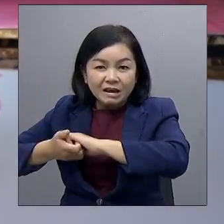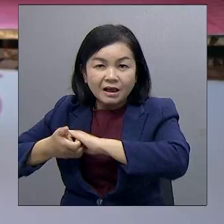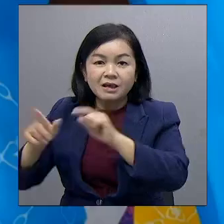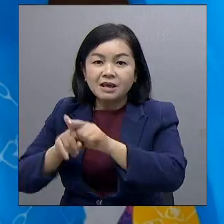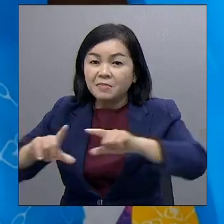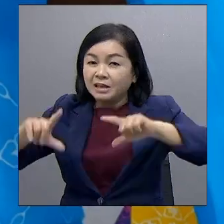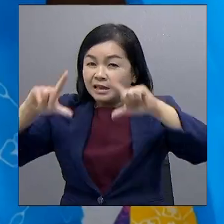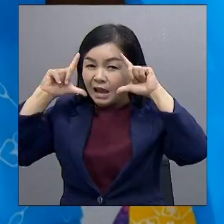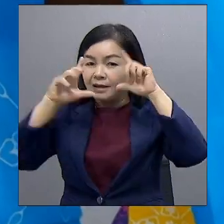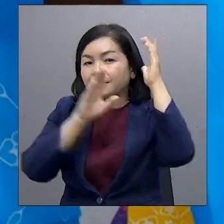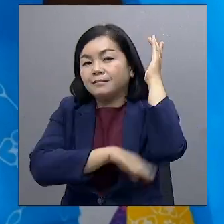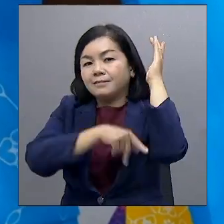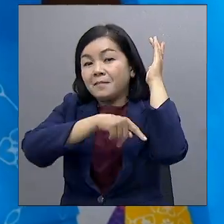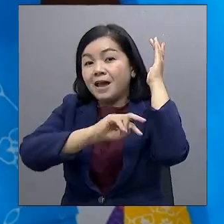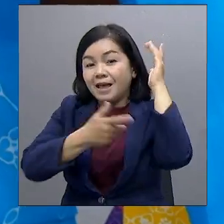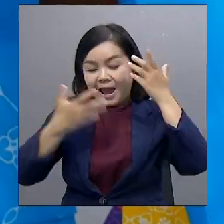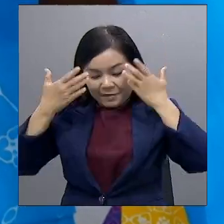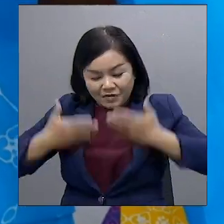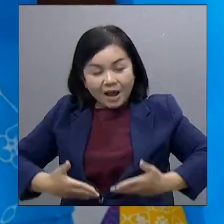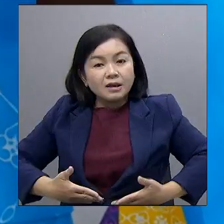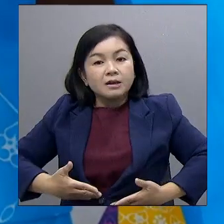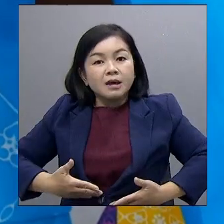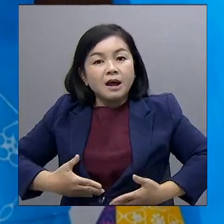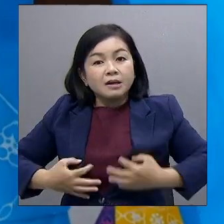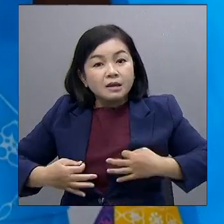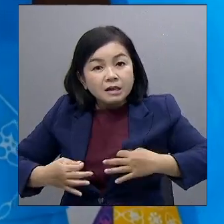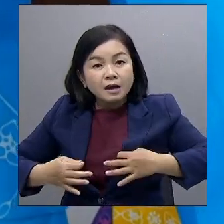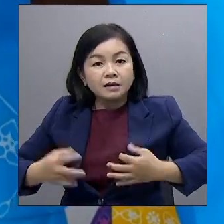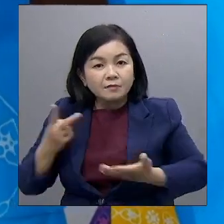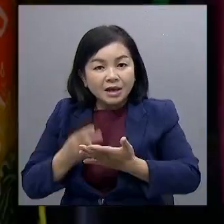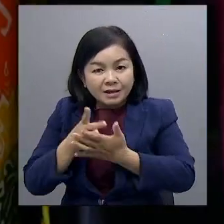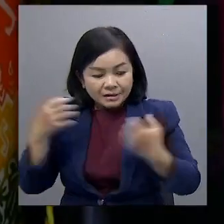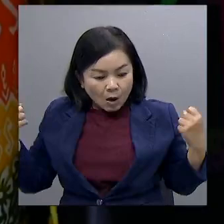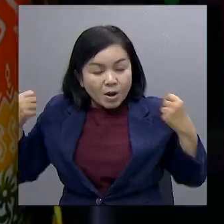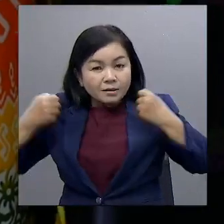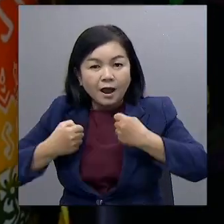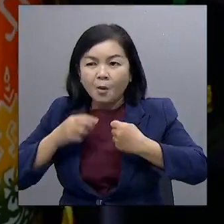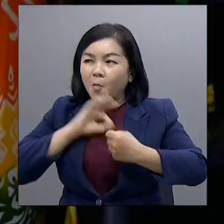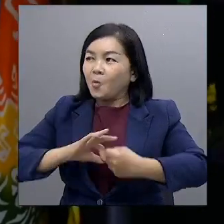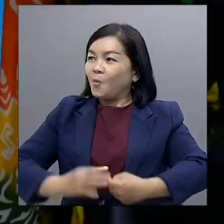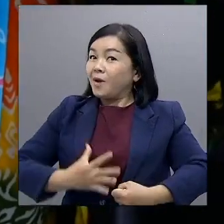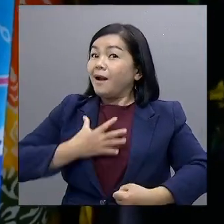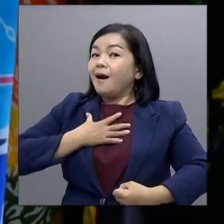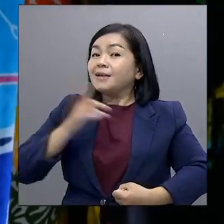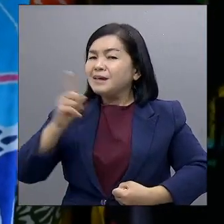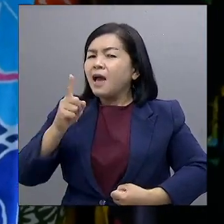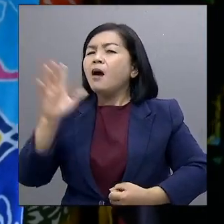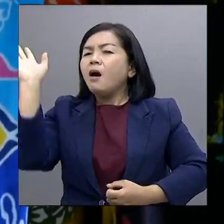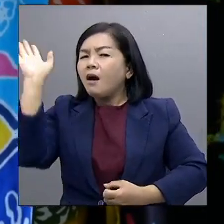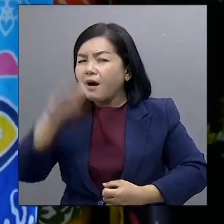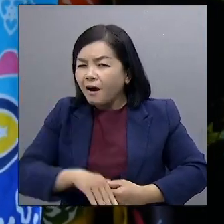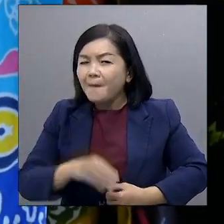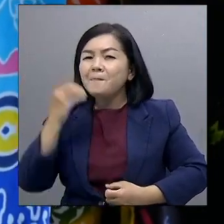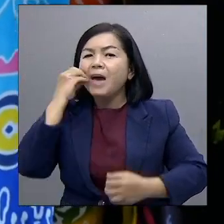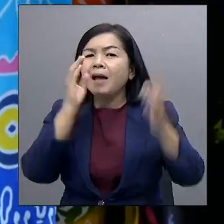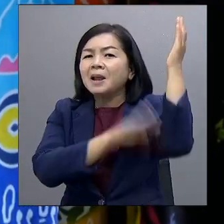พังงาเนี่ยไปอยู่ใน 1ตัวเสื้อเมื่อคนในชุมชนสวมใส่จะเกิดความภูมิใจว่านี่ก็คือเป็นลายอัตลักษณ์